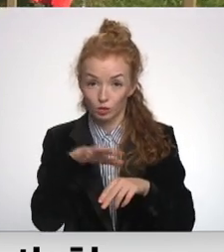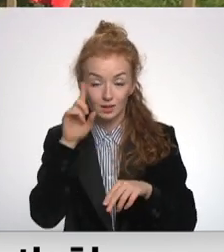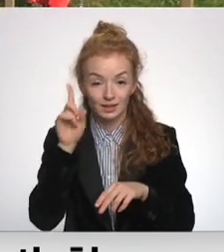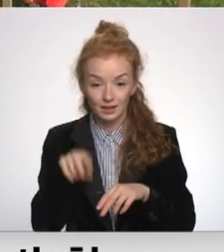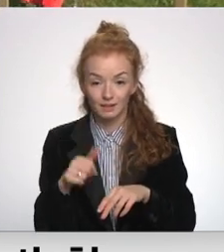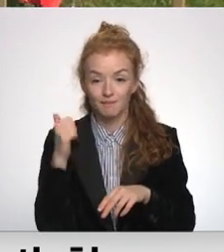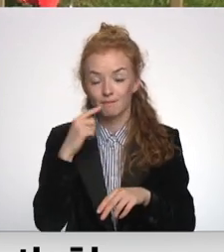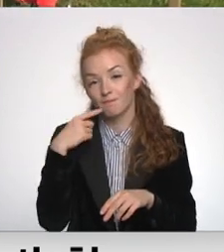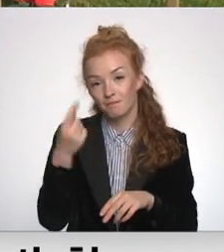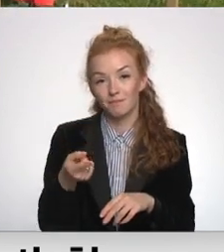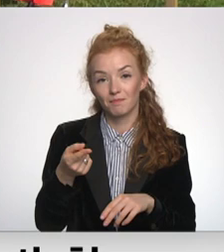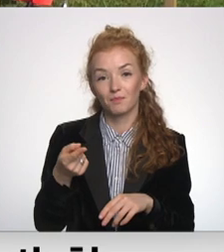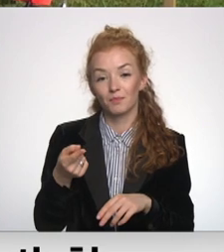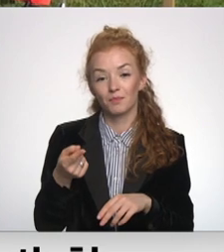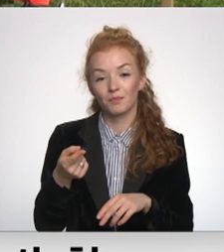Kā